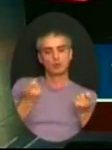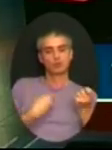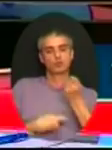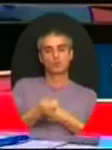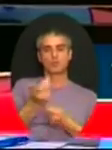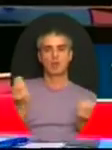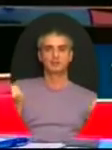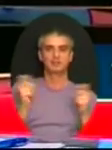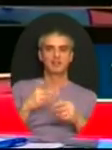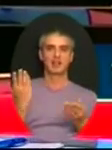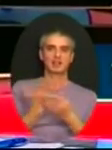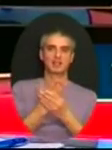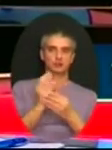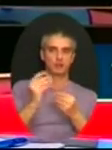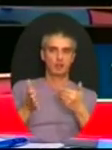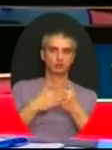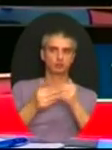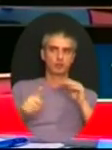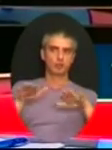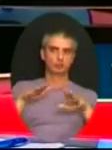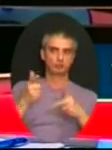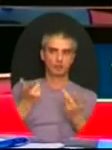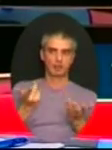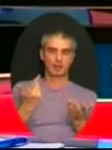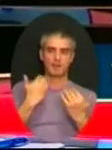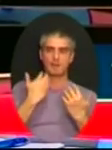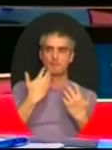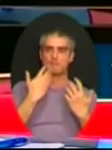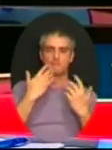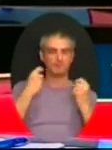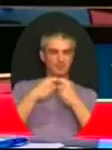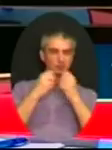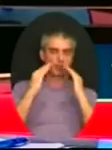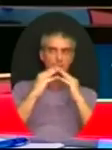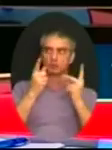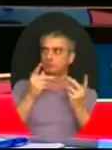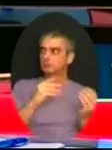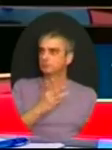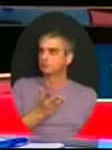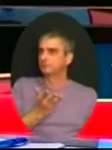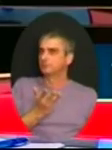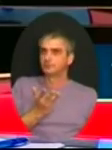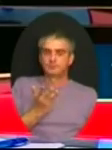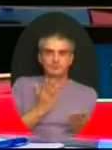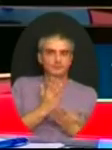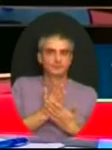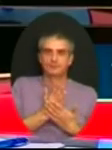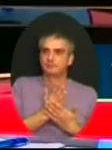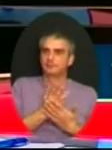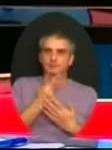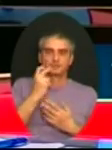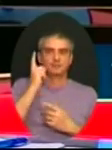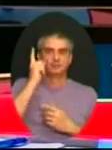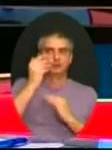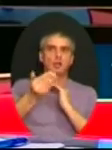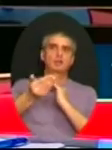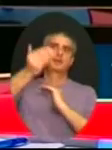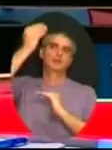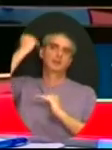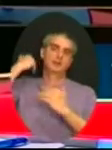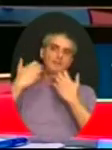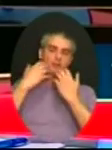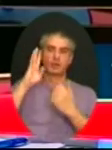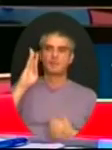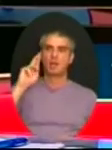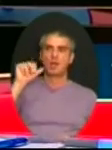לסגירת התיק של שרה נתניהו בפרשת המעונות, זה לוקח אותנו יותר מ-20 שנה אחורה לפרשת